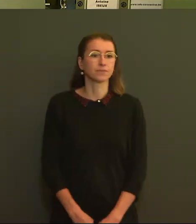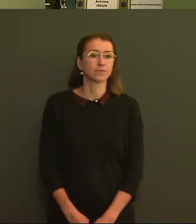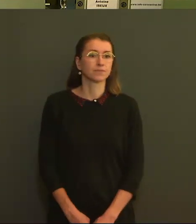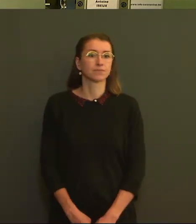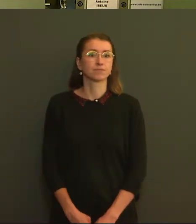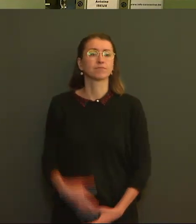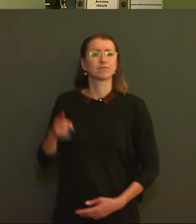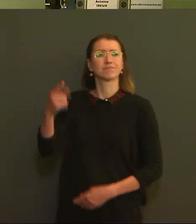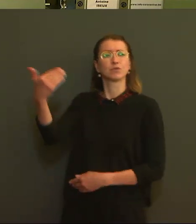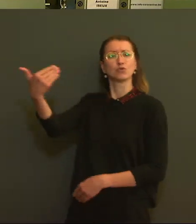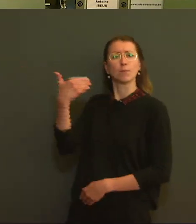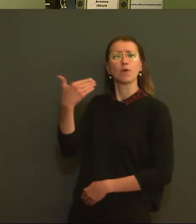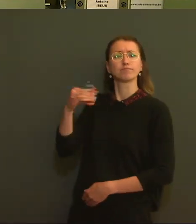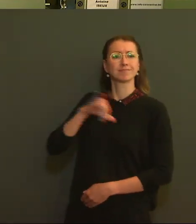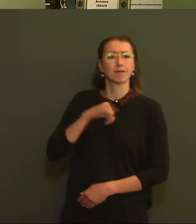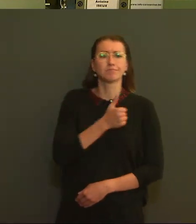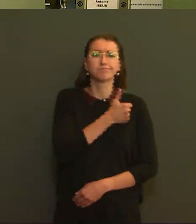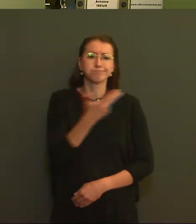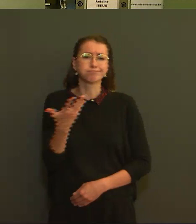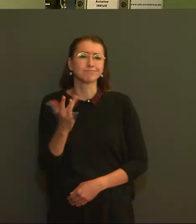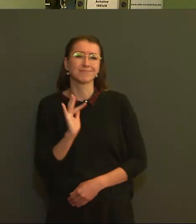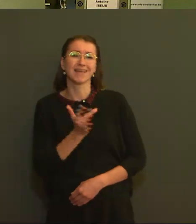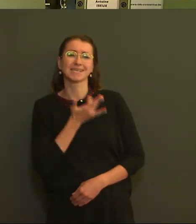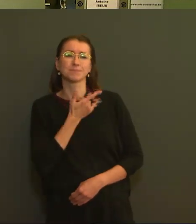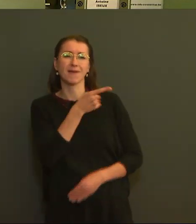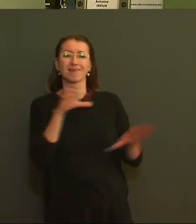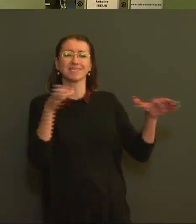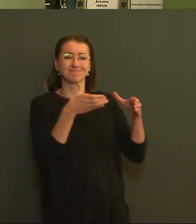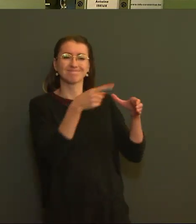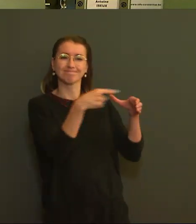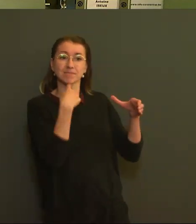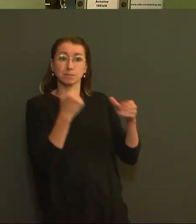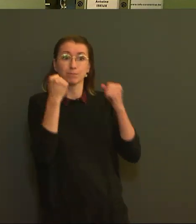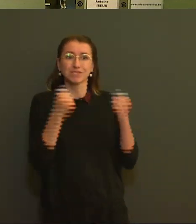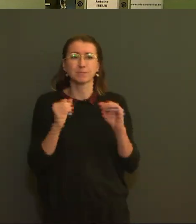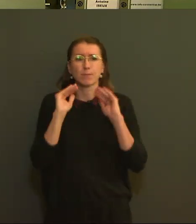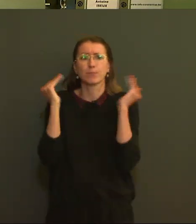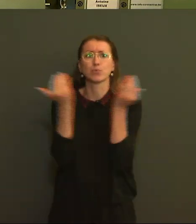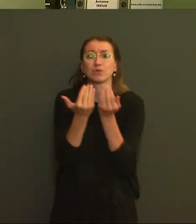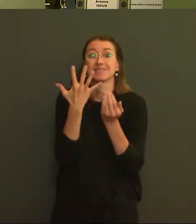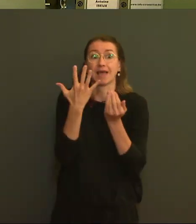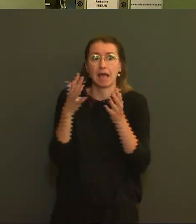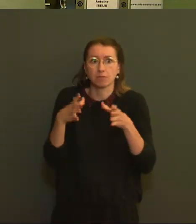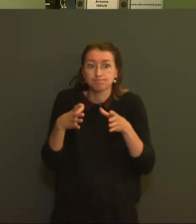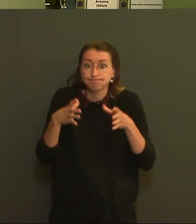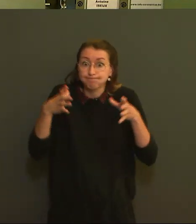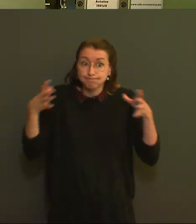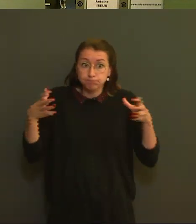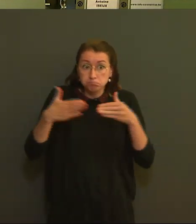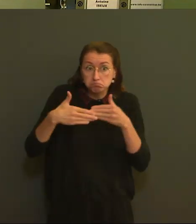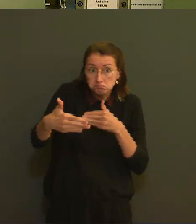Certains experts laissent sous-entendre un possible élargissement de la bulle de 5 personnes. Est-ce effectivement prévu avant l'échéance du